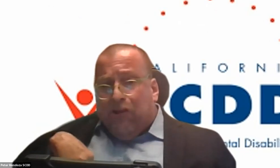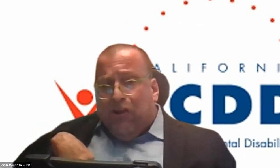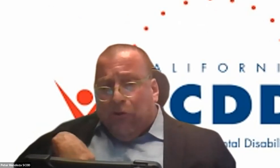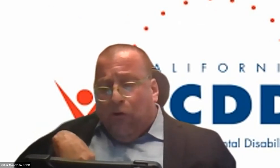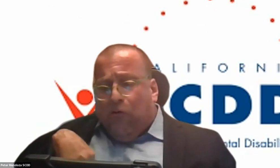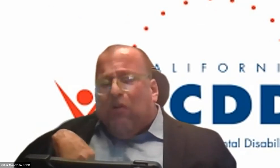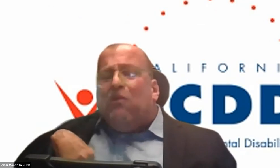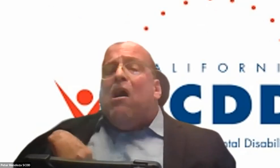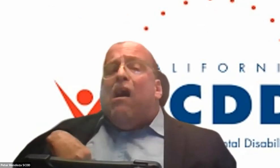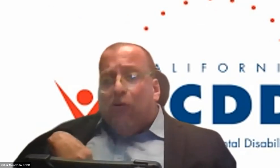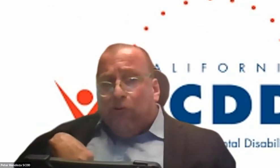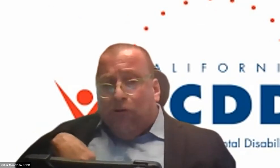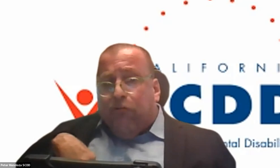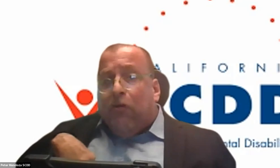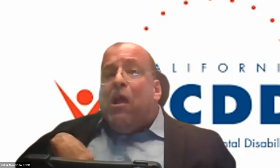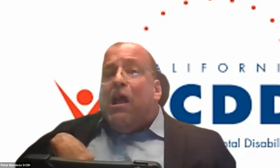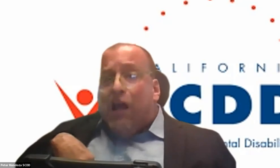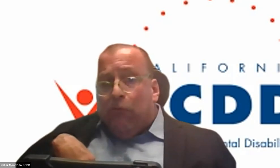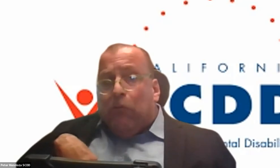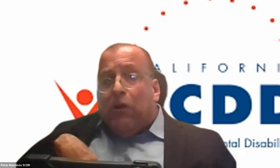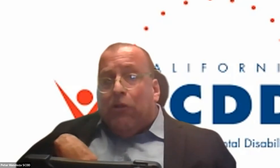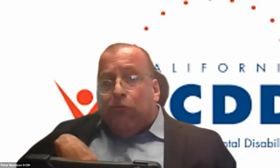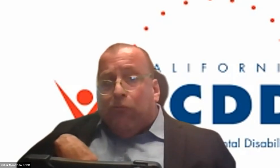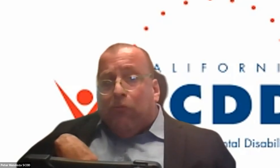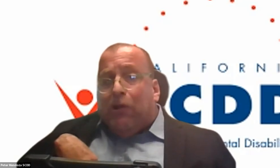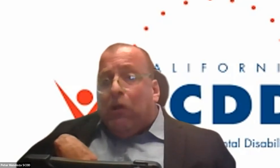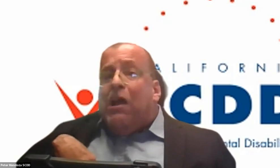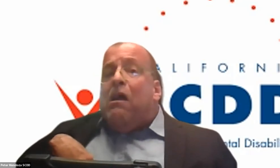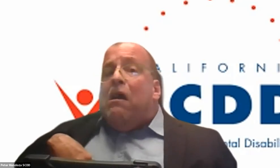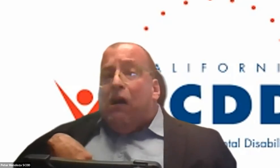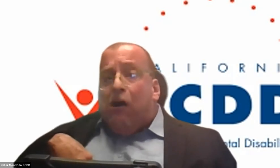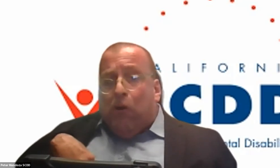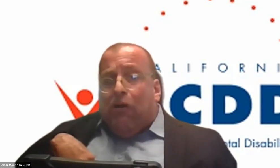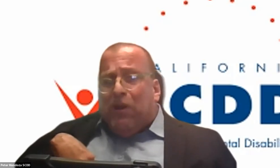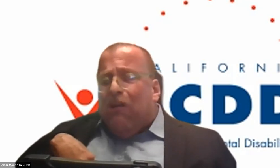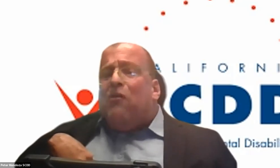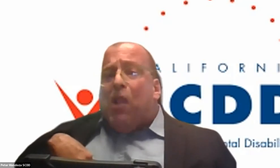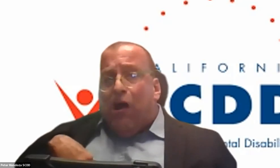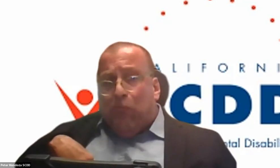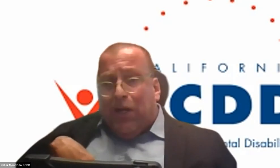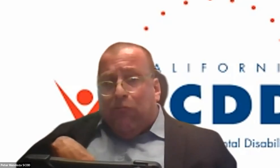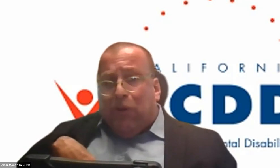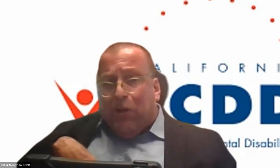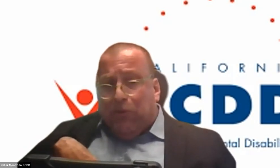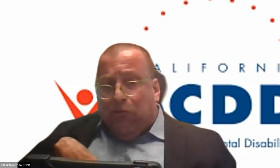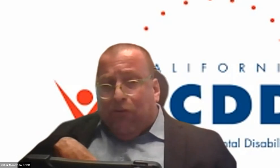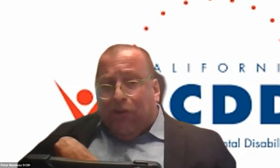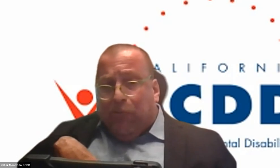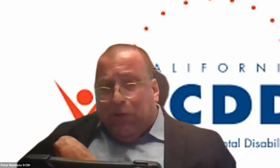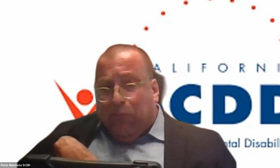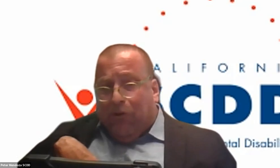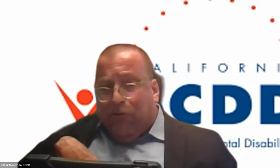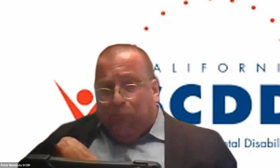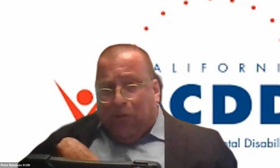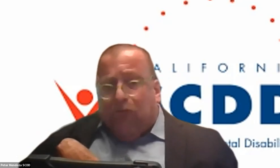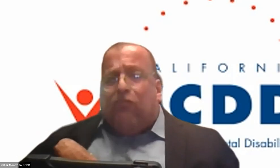18 and over. Of course, everyone is really welcome here. My name is Peter Mendoza. I'm the